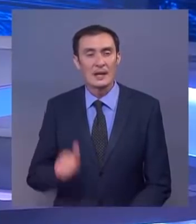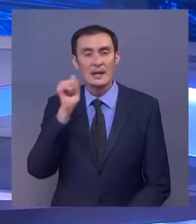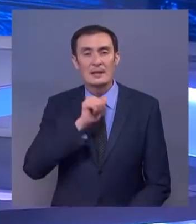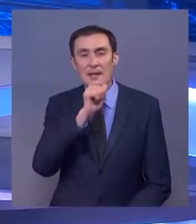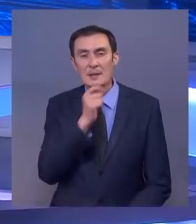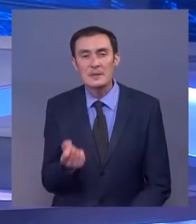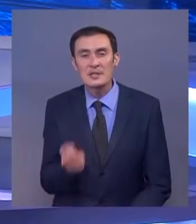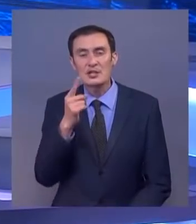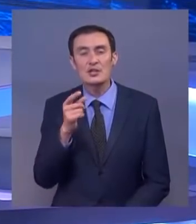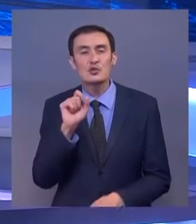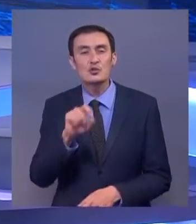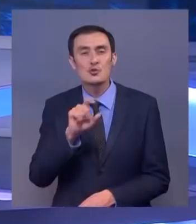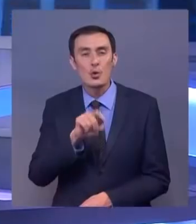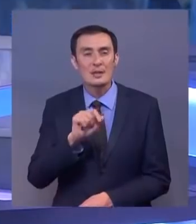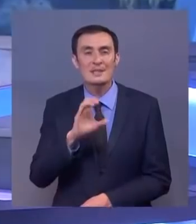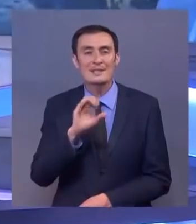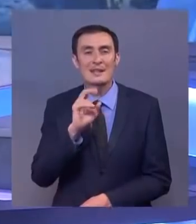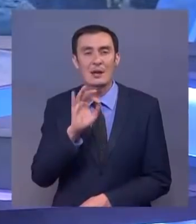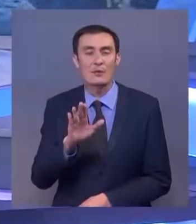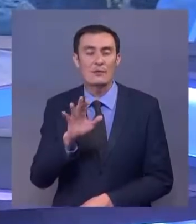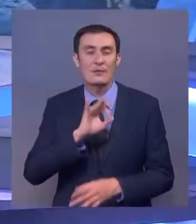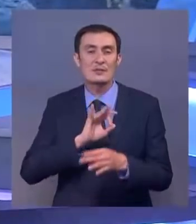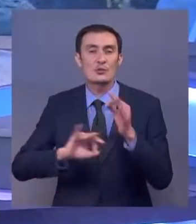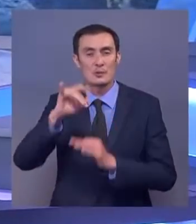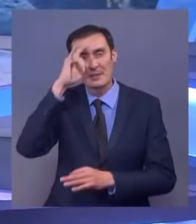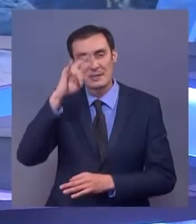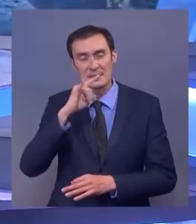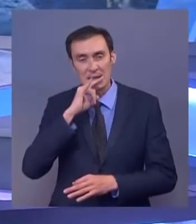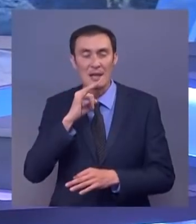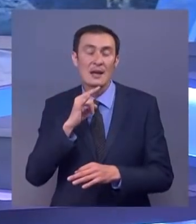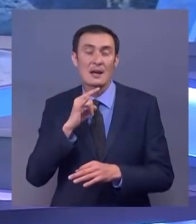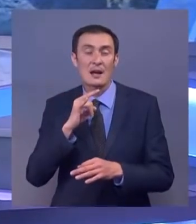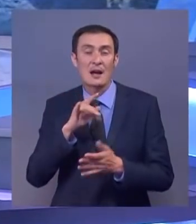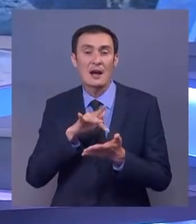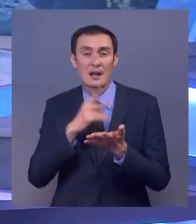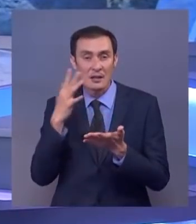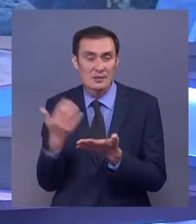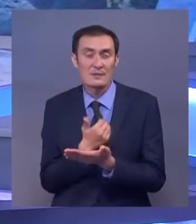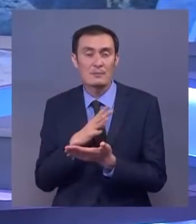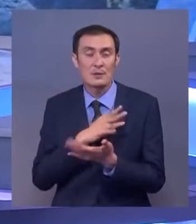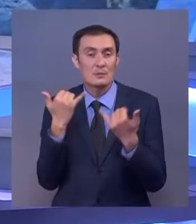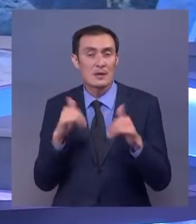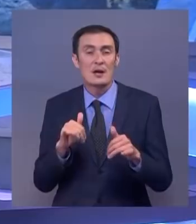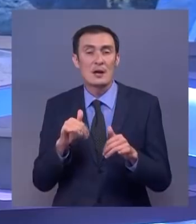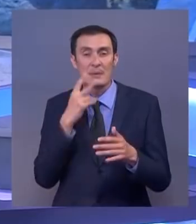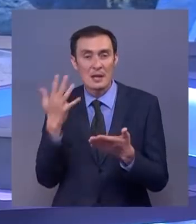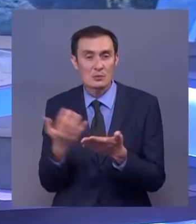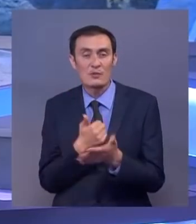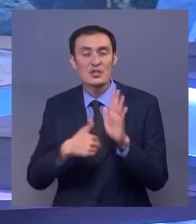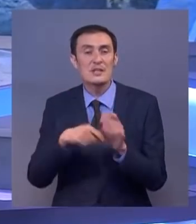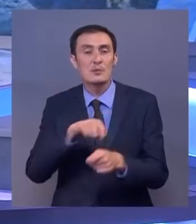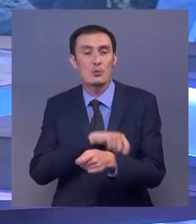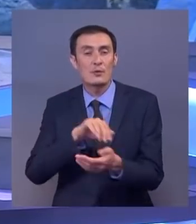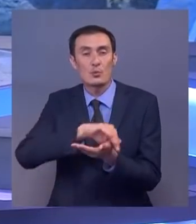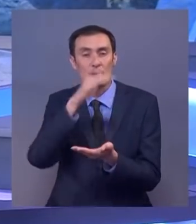Тайны происхождения золота саков раскрывают в Восточном Казахстане. К очередной археологической сенсации приблизились ученые при раскопках